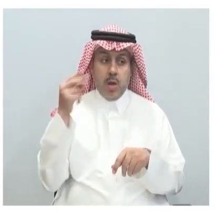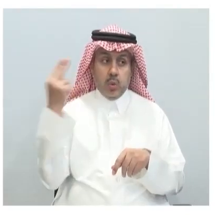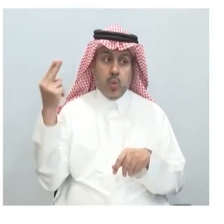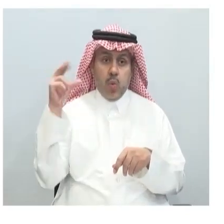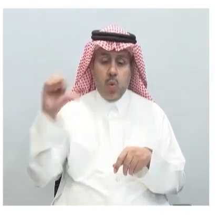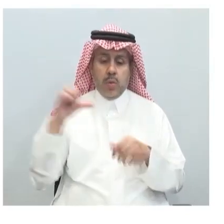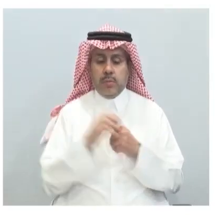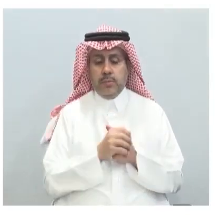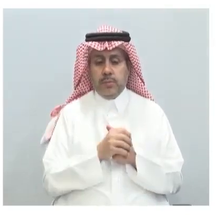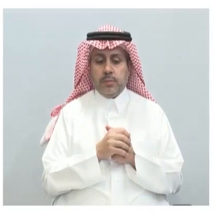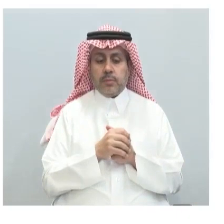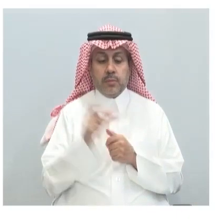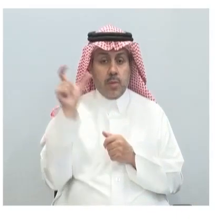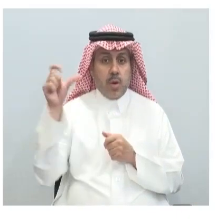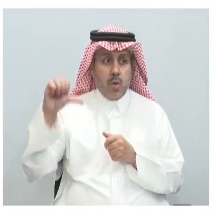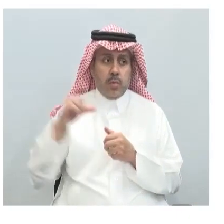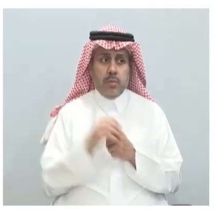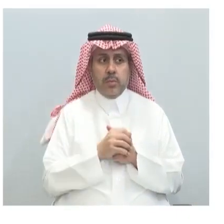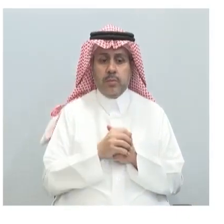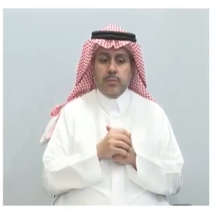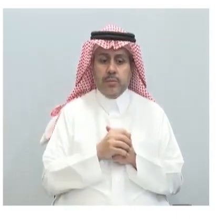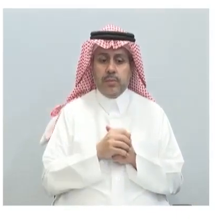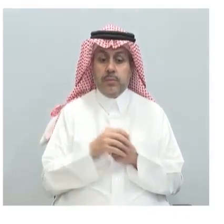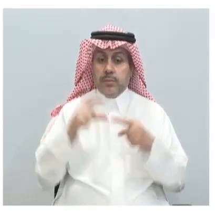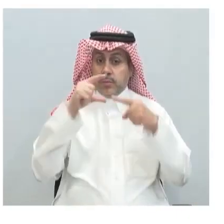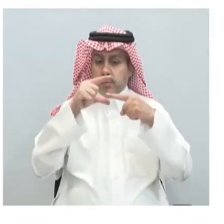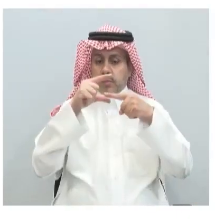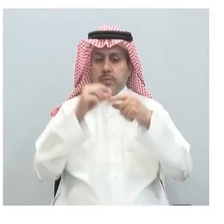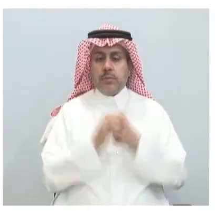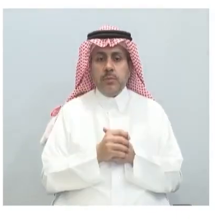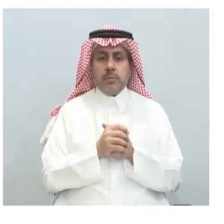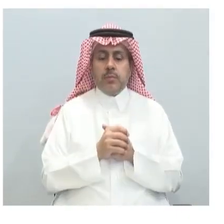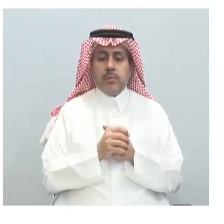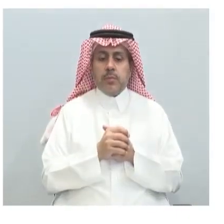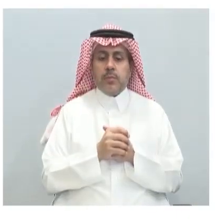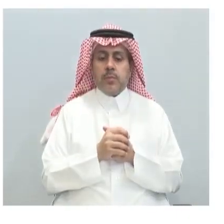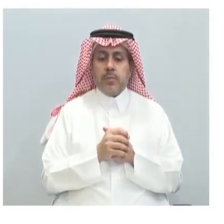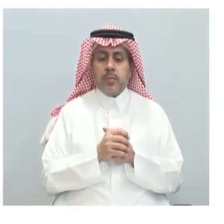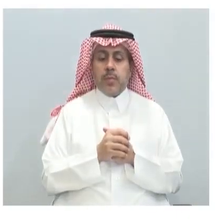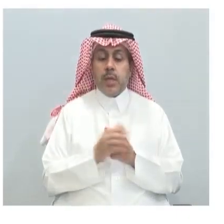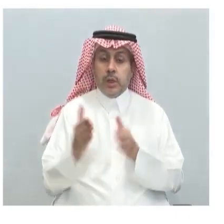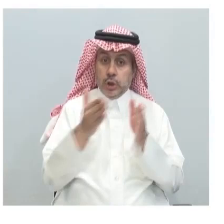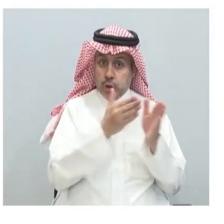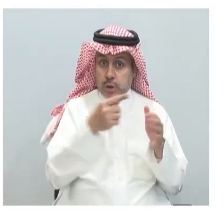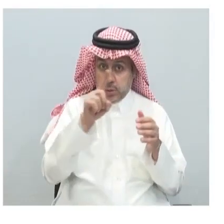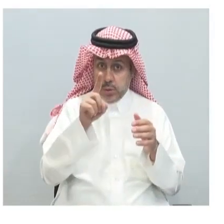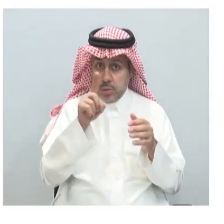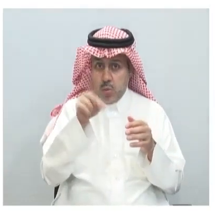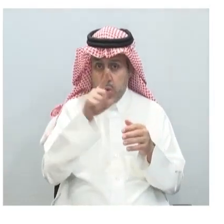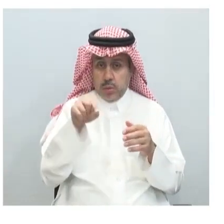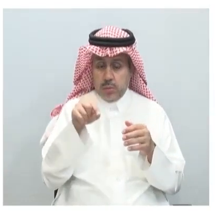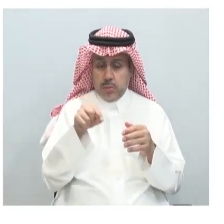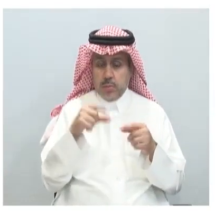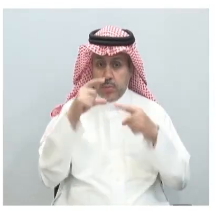ت هنا ال ان لاحظ الاتجاه هل الاتجاه صحيح ام غير